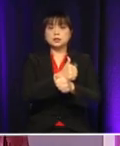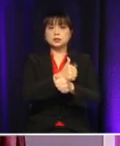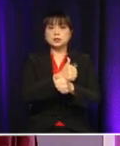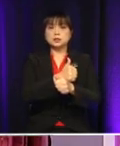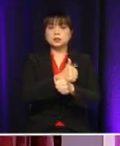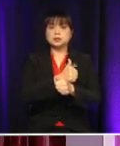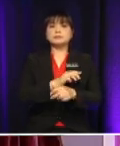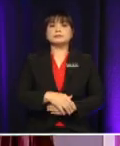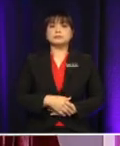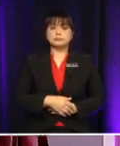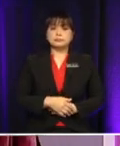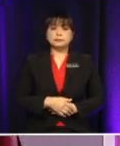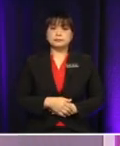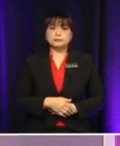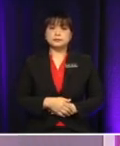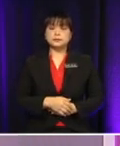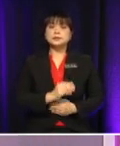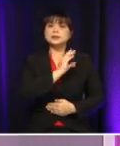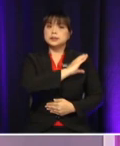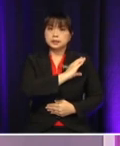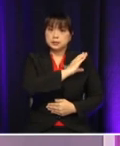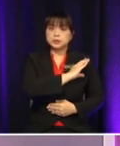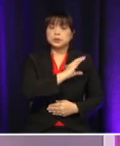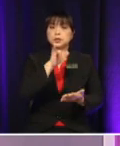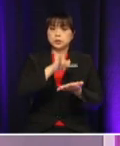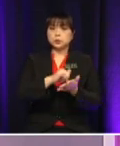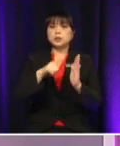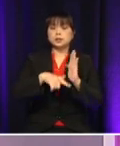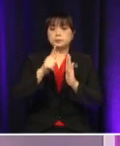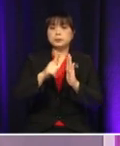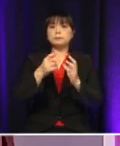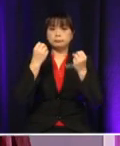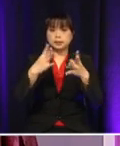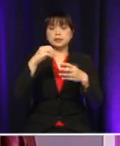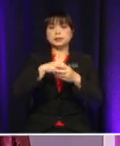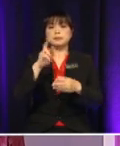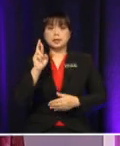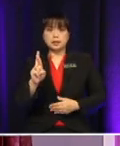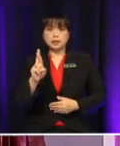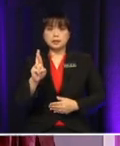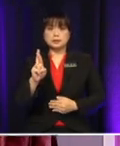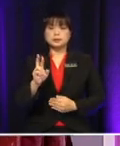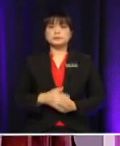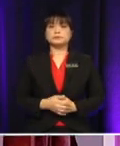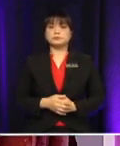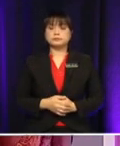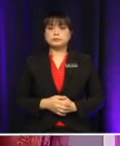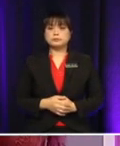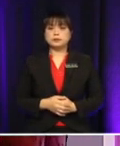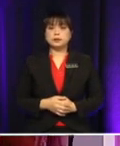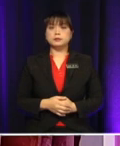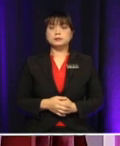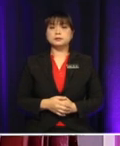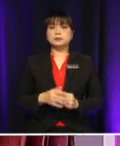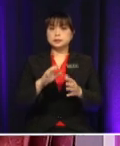itu lebih prominen atau lebih banyak di dalam air berbanding video so ini adalah pernyataan yang salah beginilah